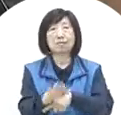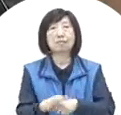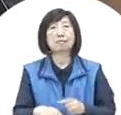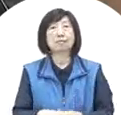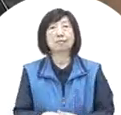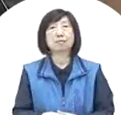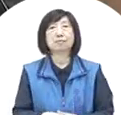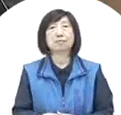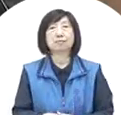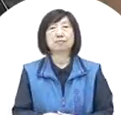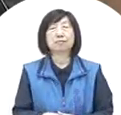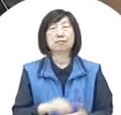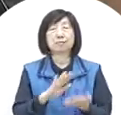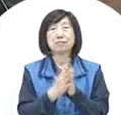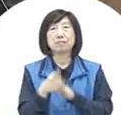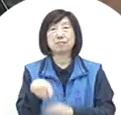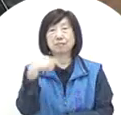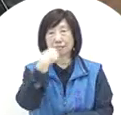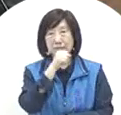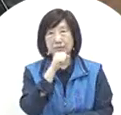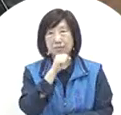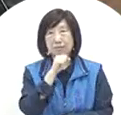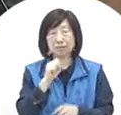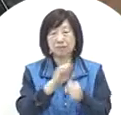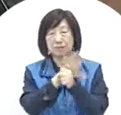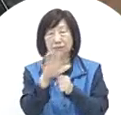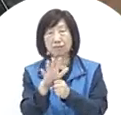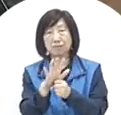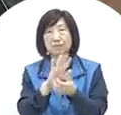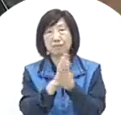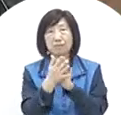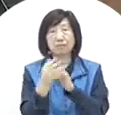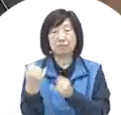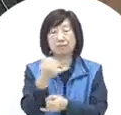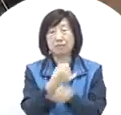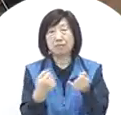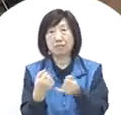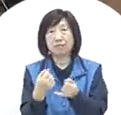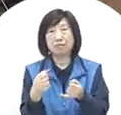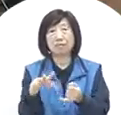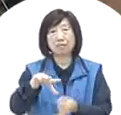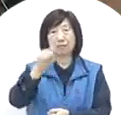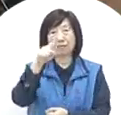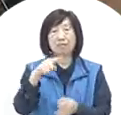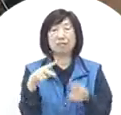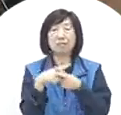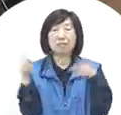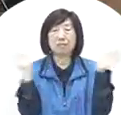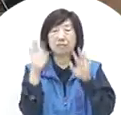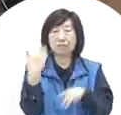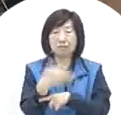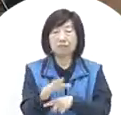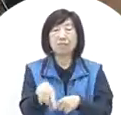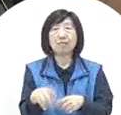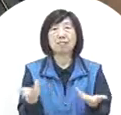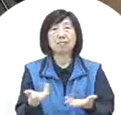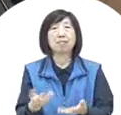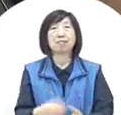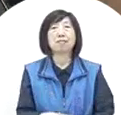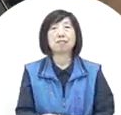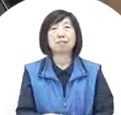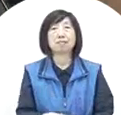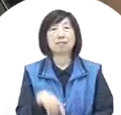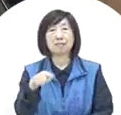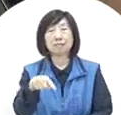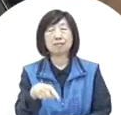也成为了台湾 Omicron 变异株大规模流行后首例儿童重症与死亡的案例。那恩恩的